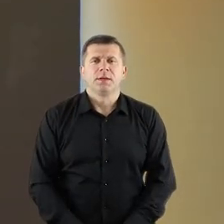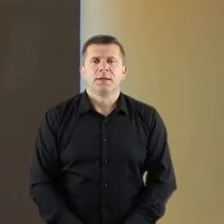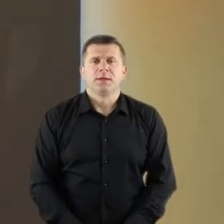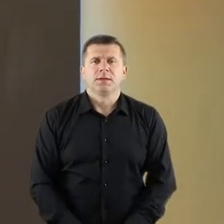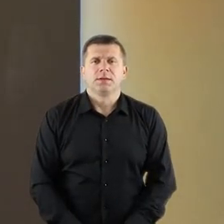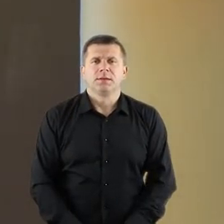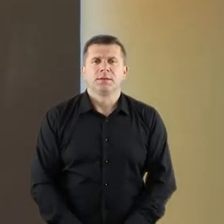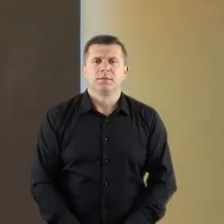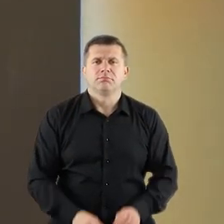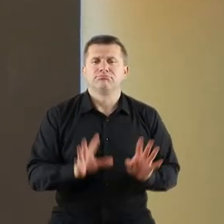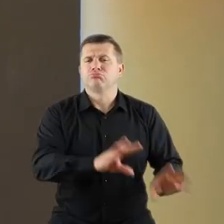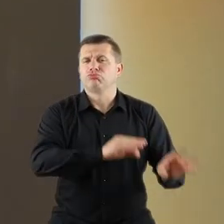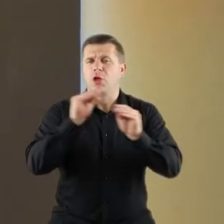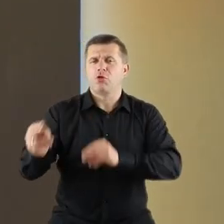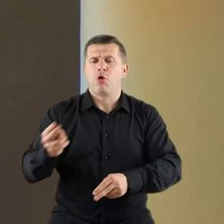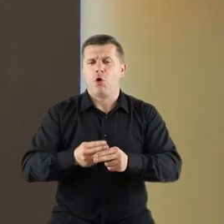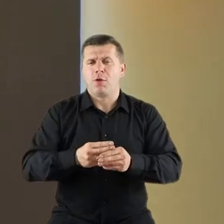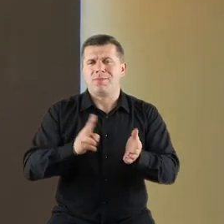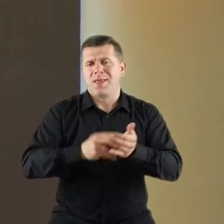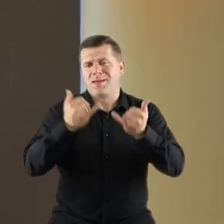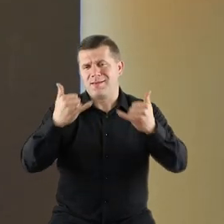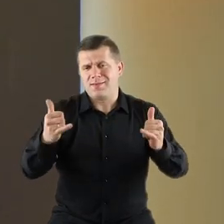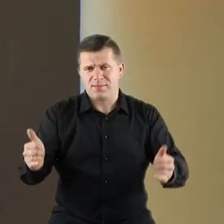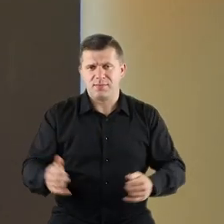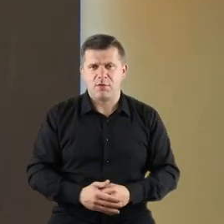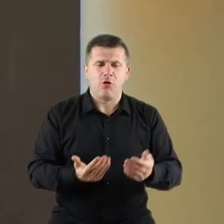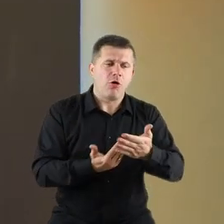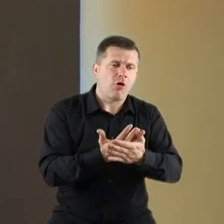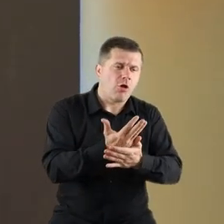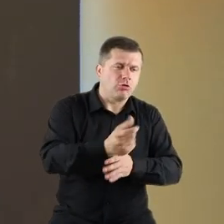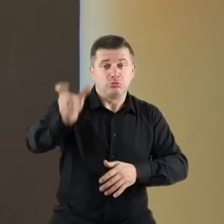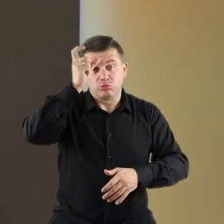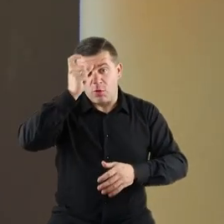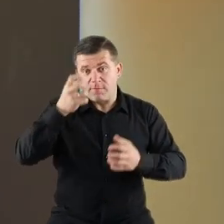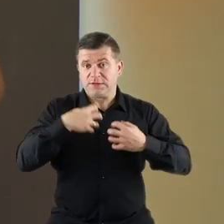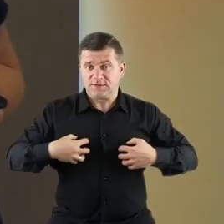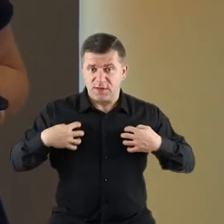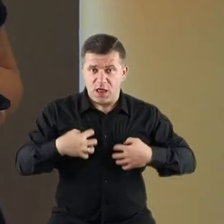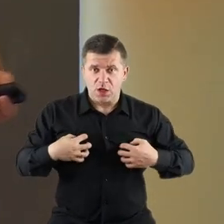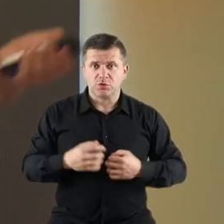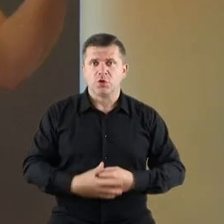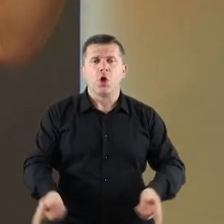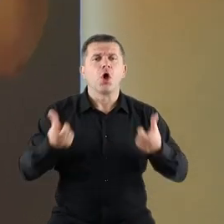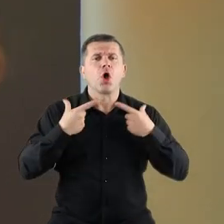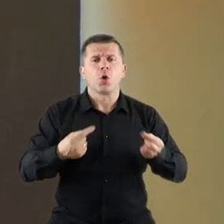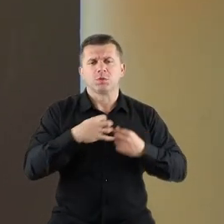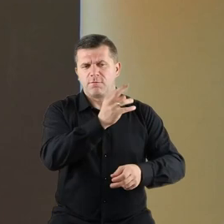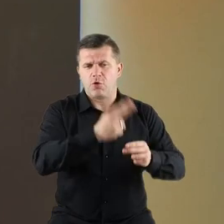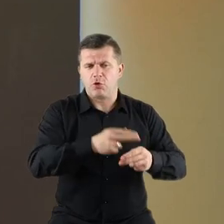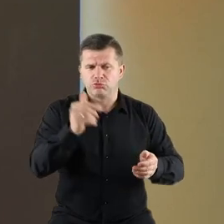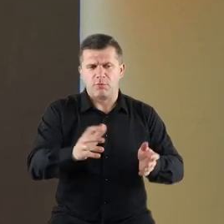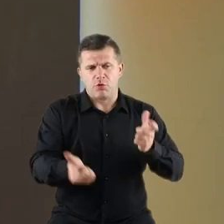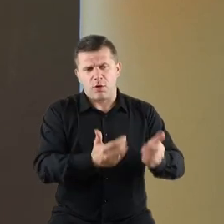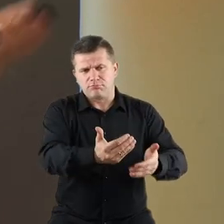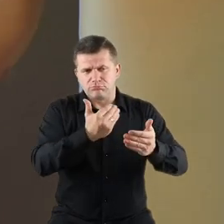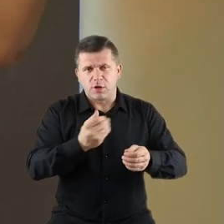przenosimy chorobę na inny obiekt roślinę pyka zwierzę koszulek chorego należy zawiesić przed wschodem